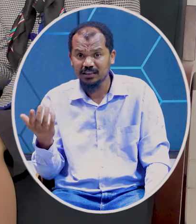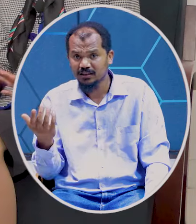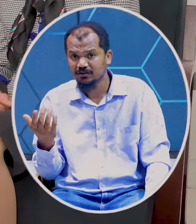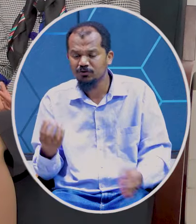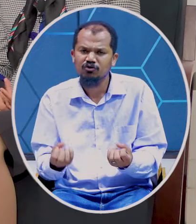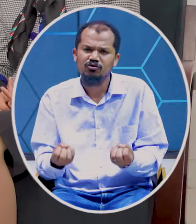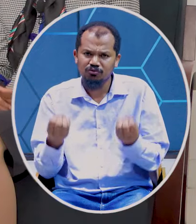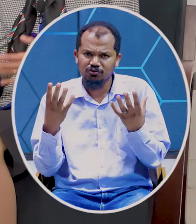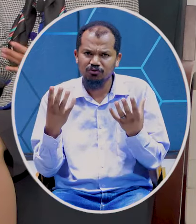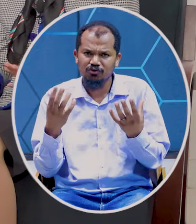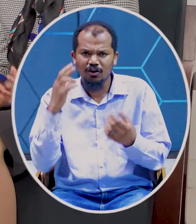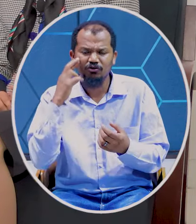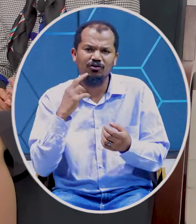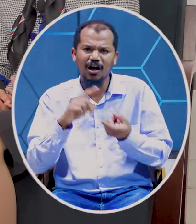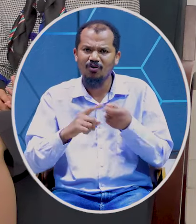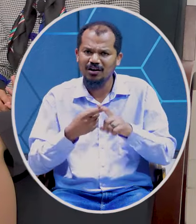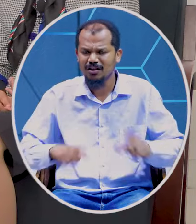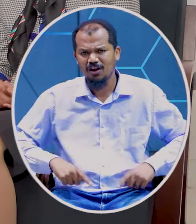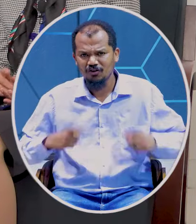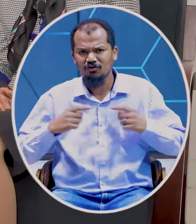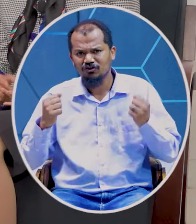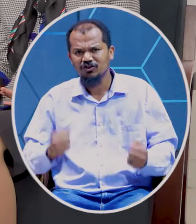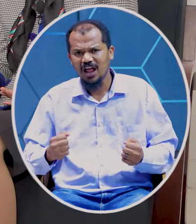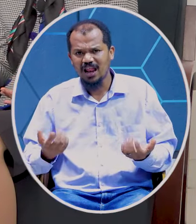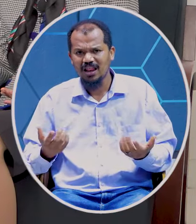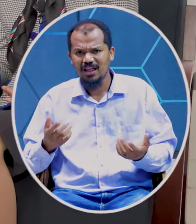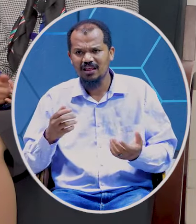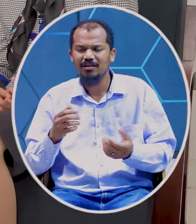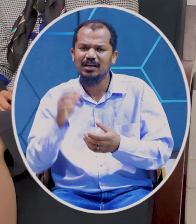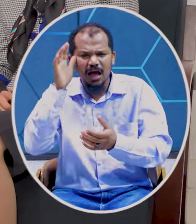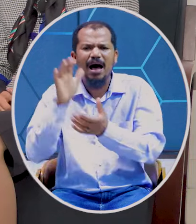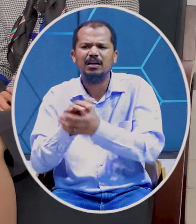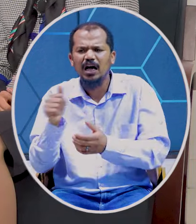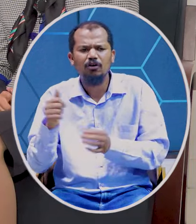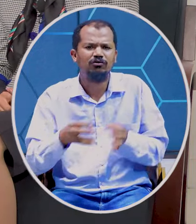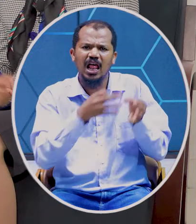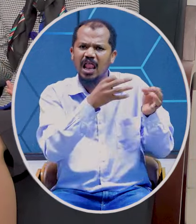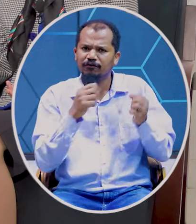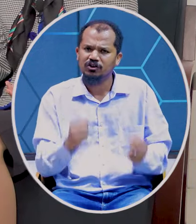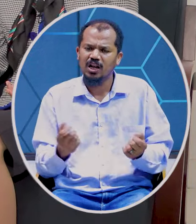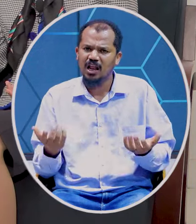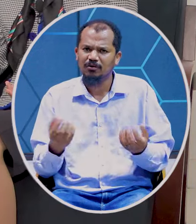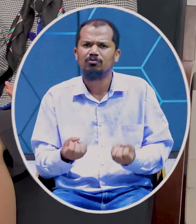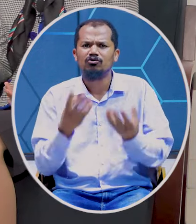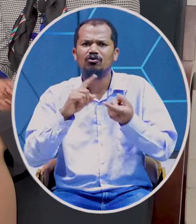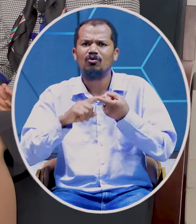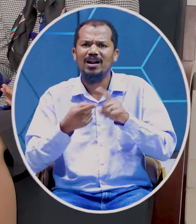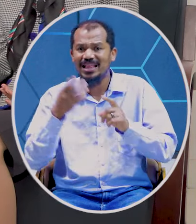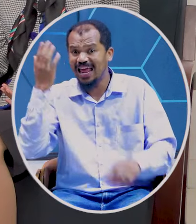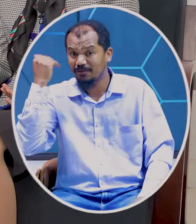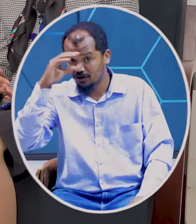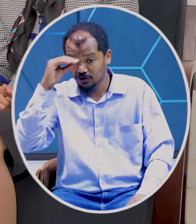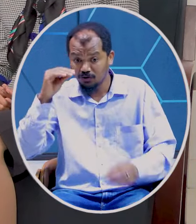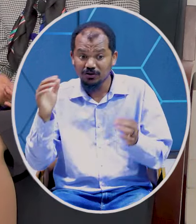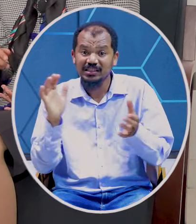ይሄ ብዙ የጾታ ጓደኛ ሊኖር ይችላል ወይ ባል ወይ ሚስት ከባልም ሊሆን ይችላል የሚተላለፈው እዚህ ብዙ ጓደኛ